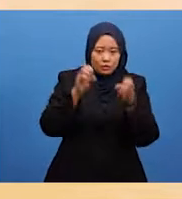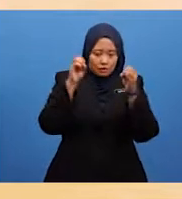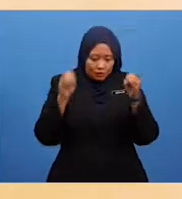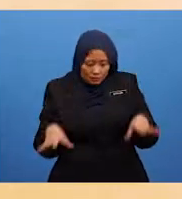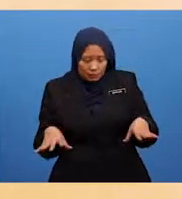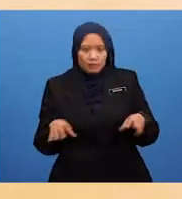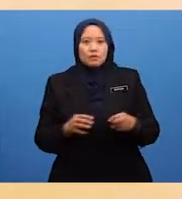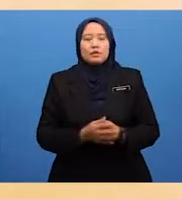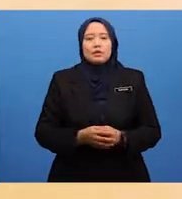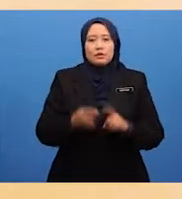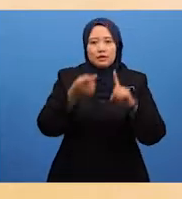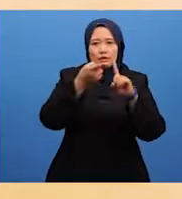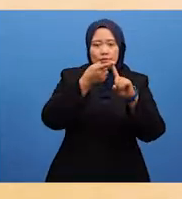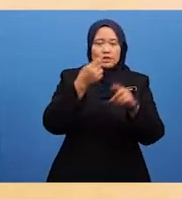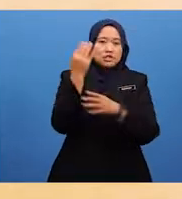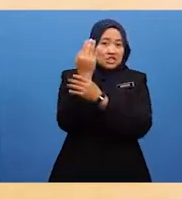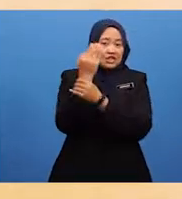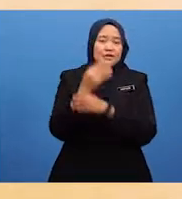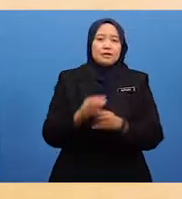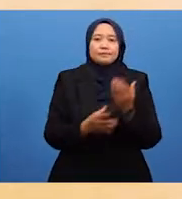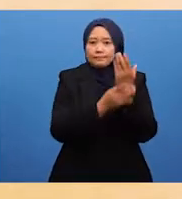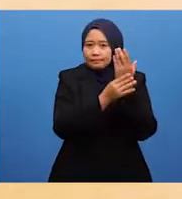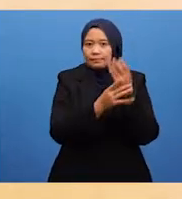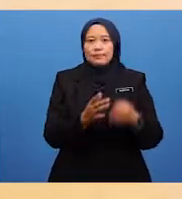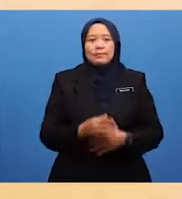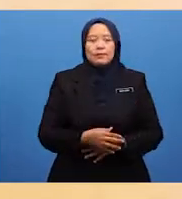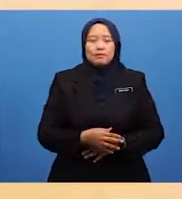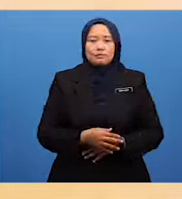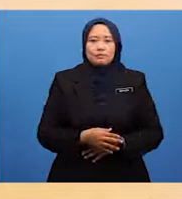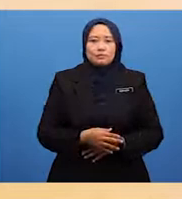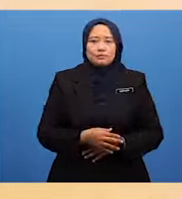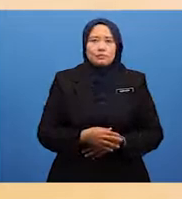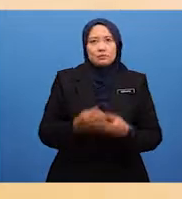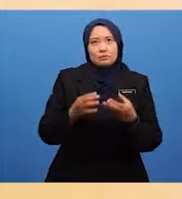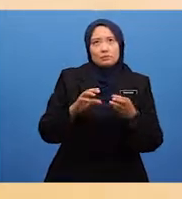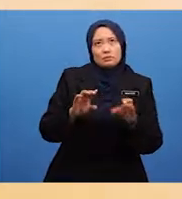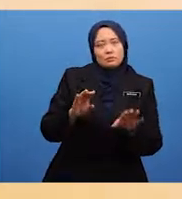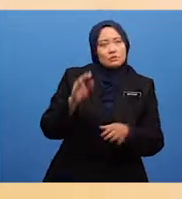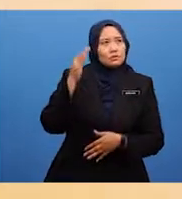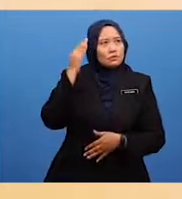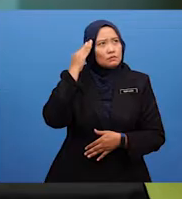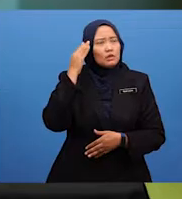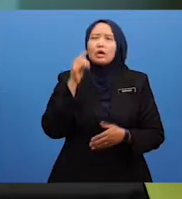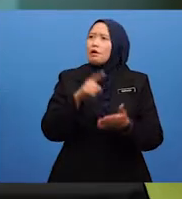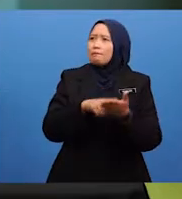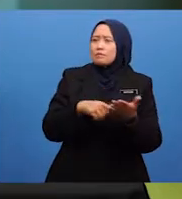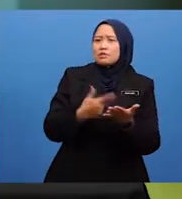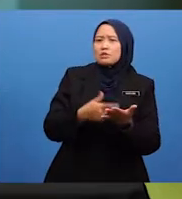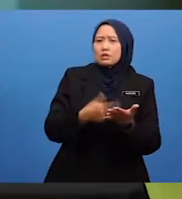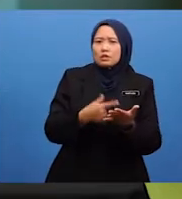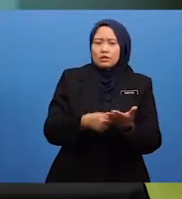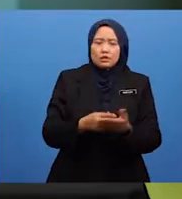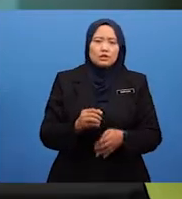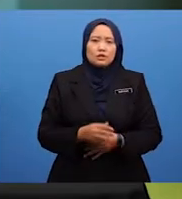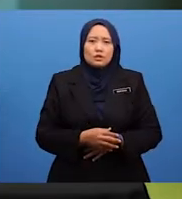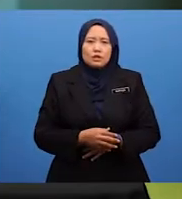Cuba kamu kenal pasti situasi-situasi lain yang terdapat di sekeliling kamu, mahupun